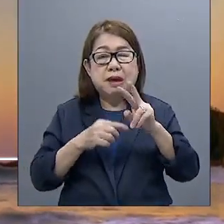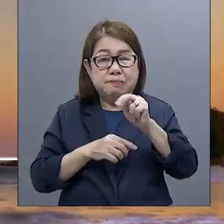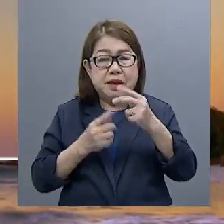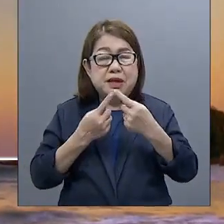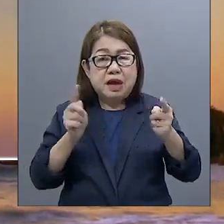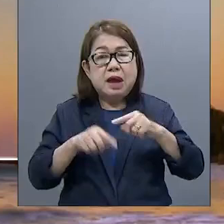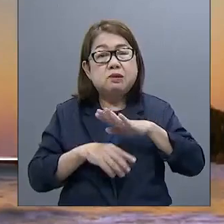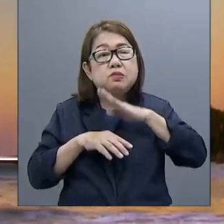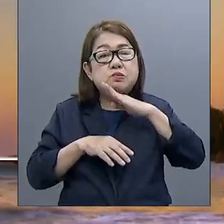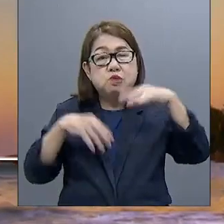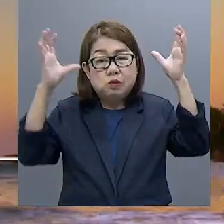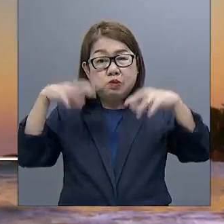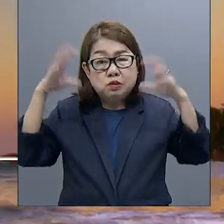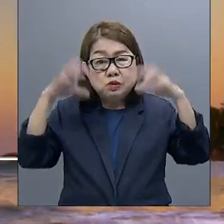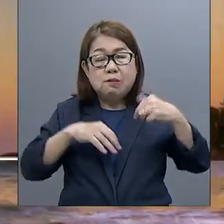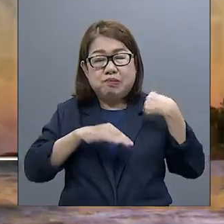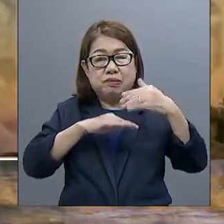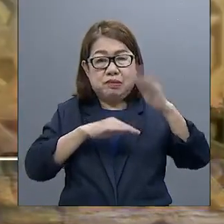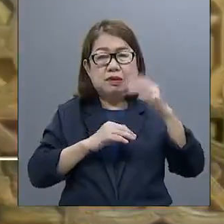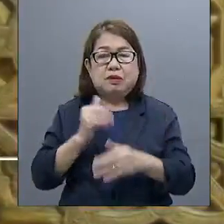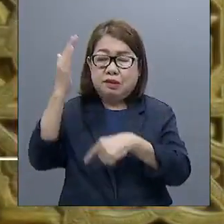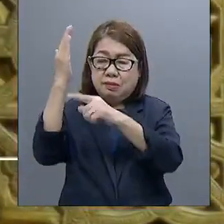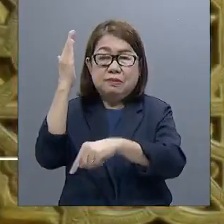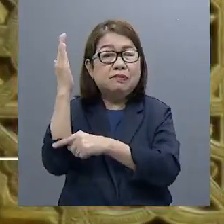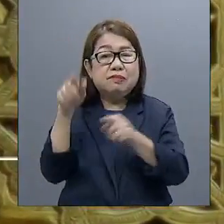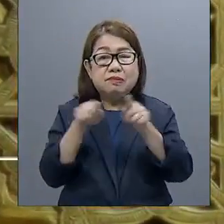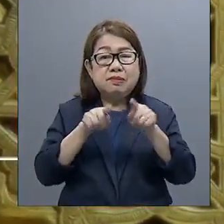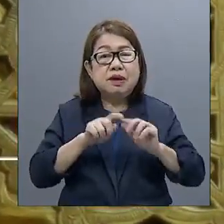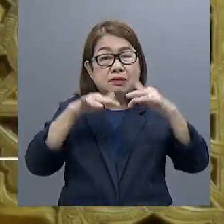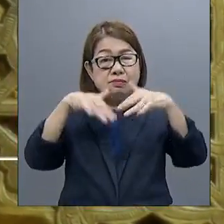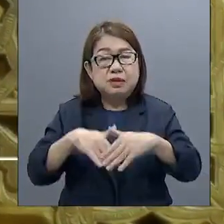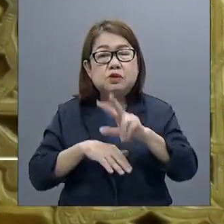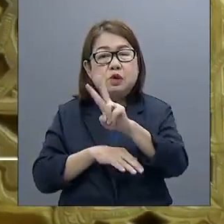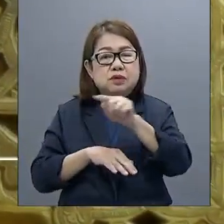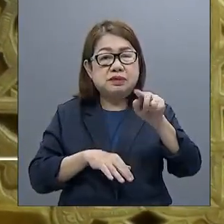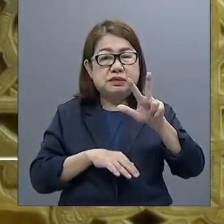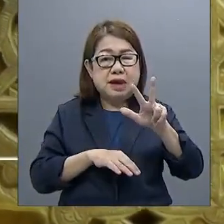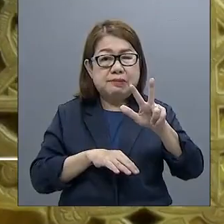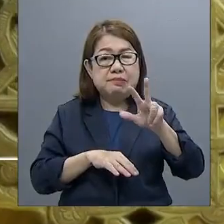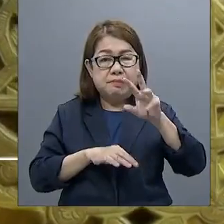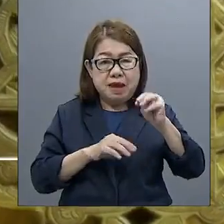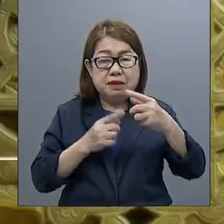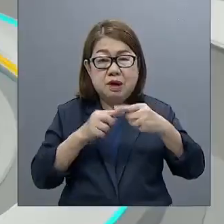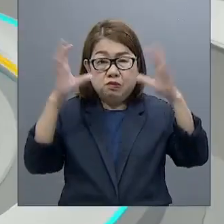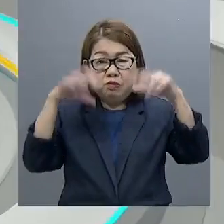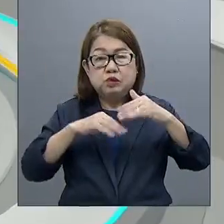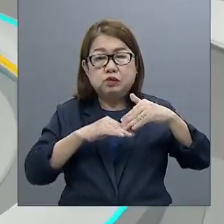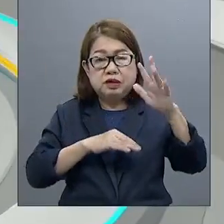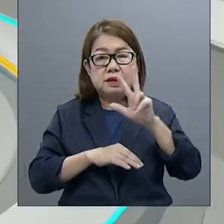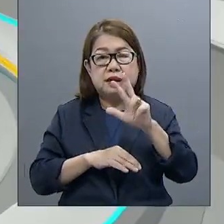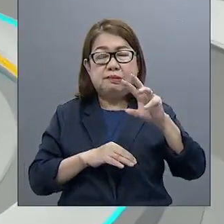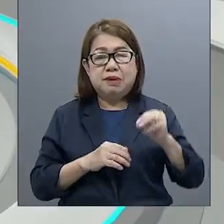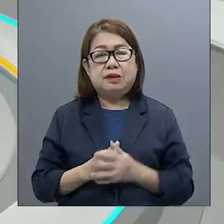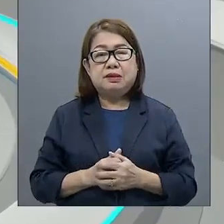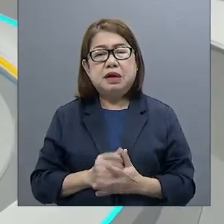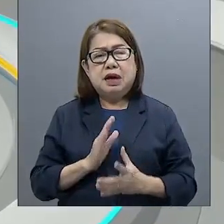มากวา 2 เมตรและถัด้านฝั่งอัดามันคื่นสง 2 ถึง 3 เมตรจุดทมฝนฟ้าขนองคลื่นสูงมากกวา 3 เมตรคุณผชม